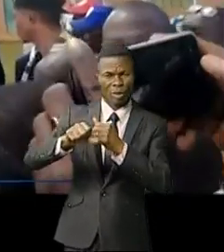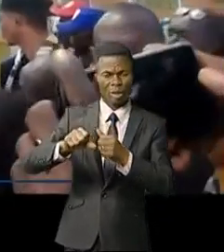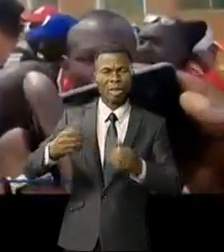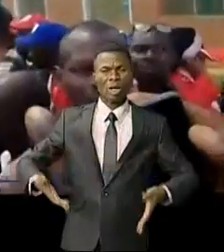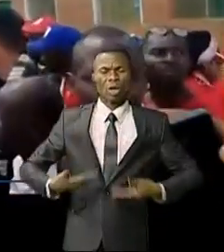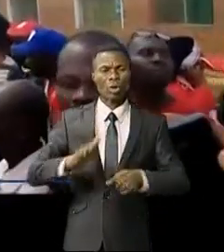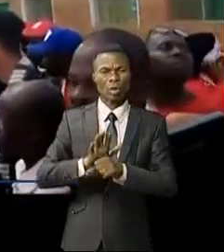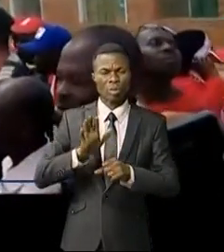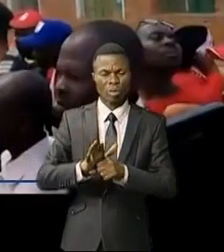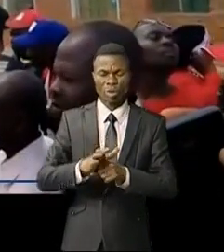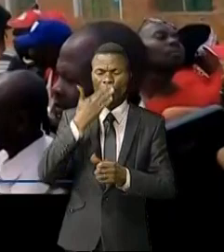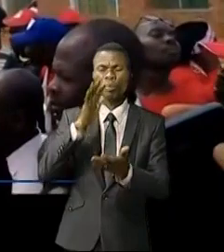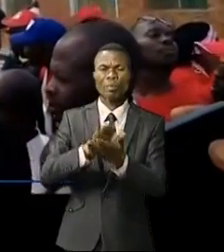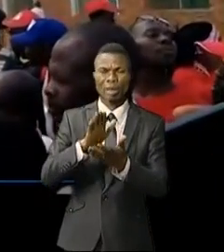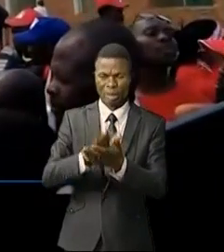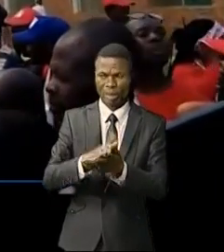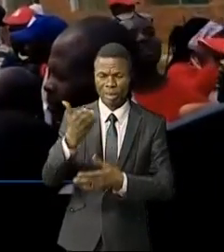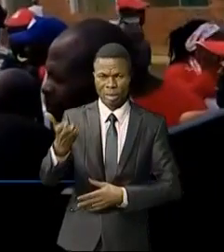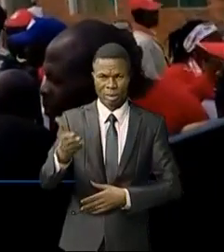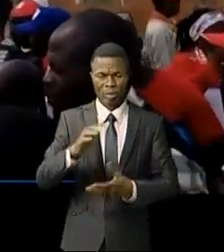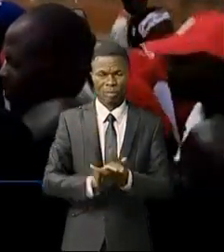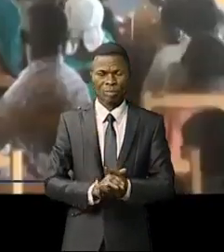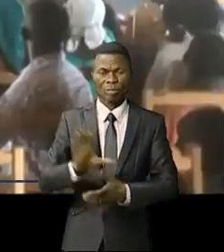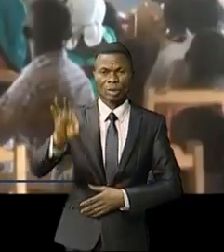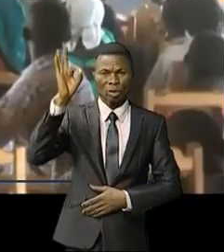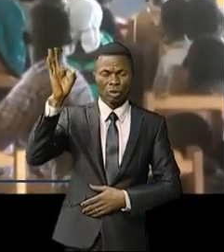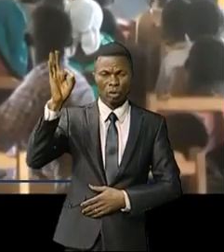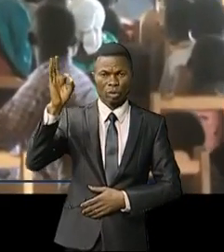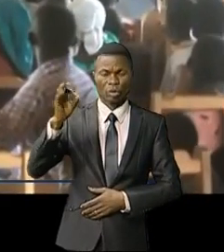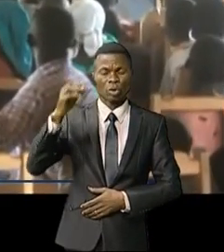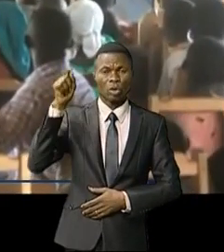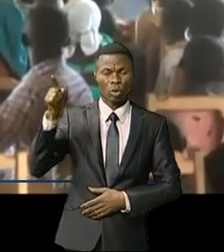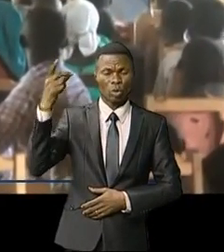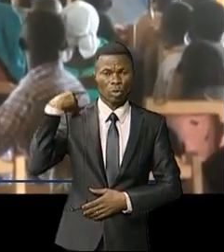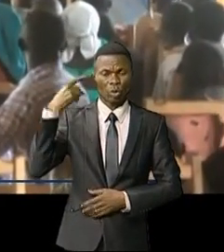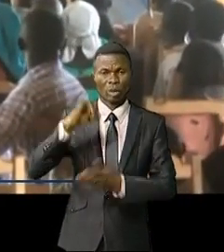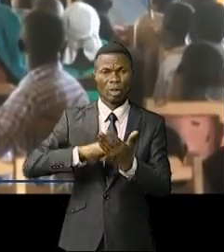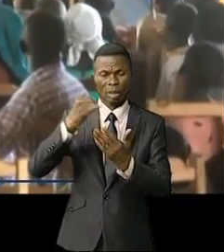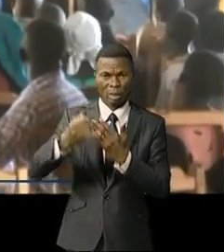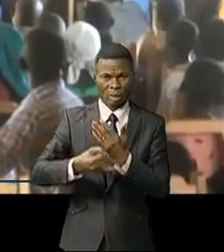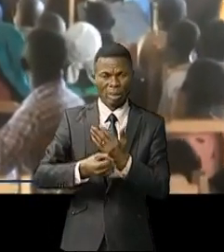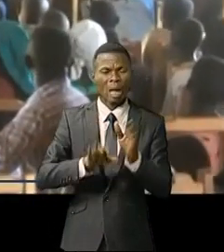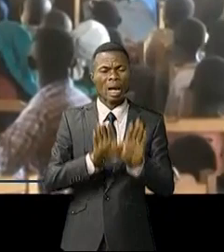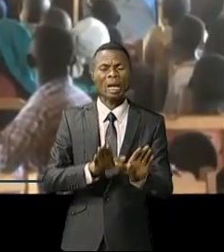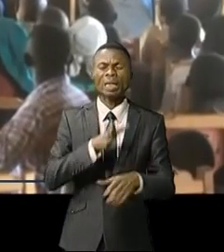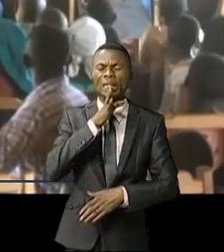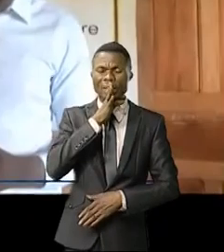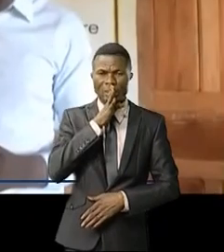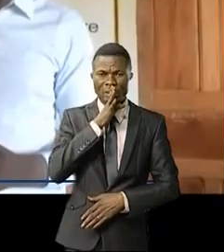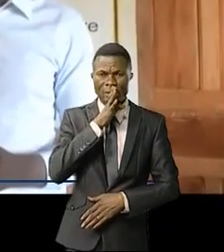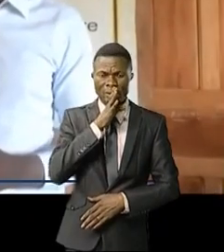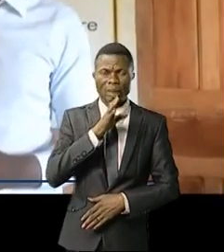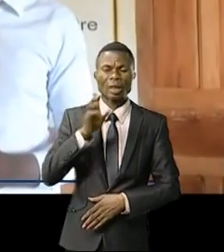Prosper Akili Miruo. La nouvelle de la nomination de l'équipe qui vient matérialiser ce projet, longtemps attendu, a été donné par l'un de